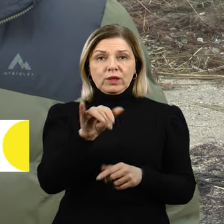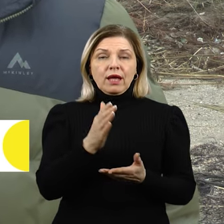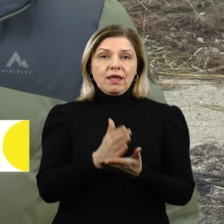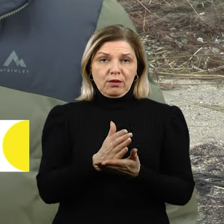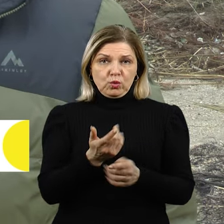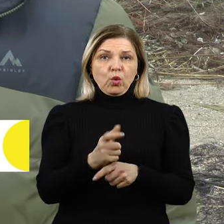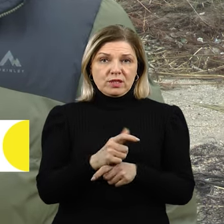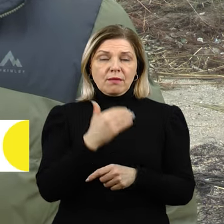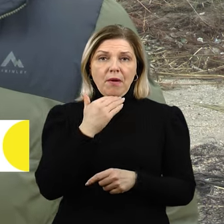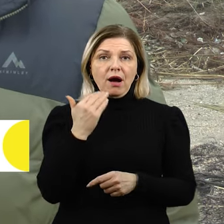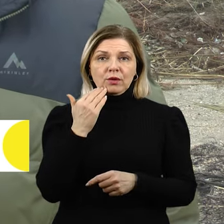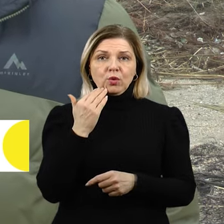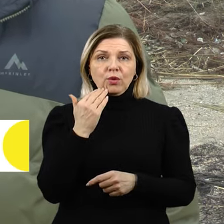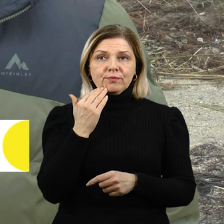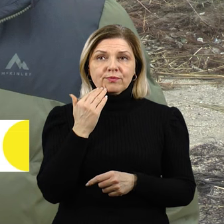багато